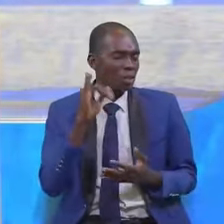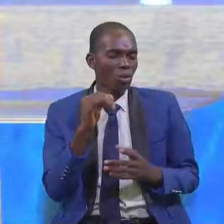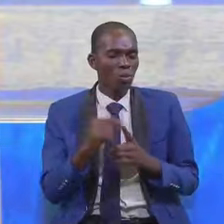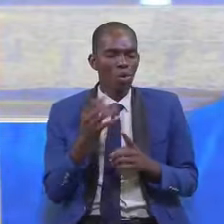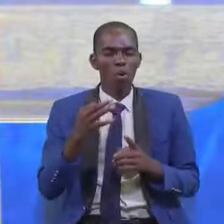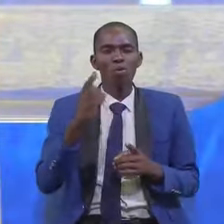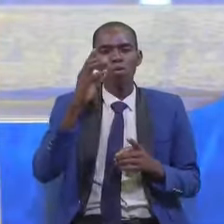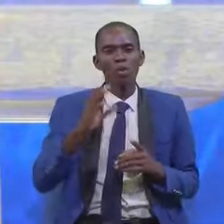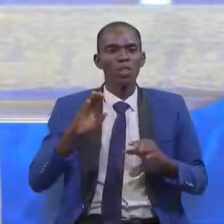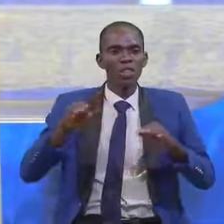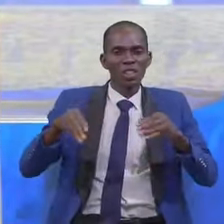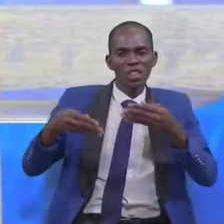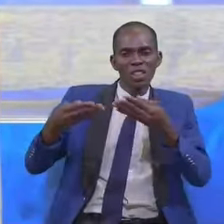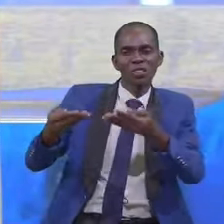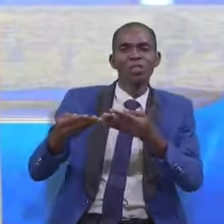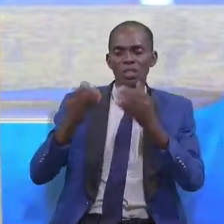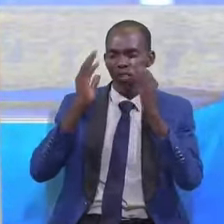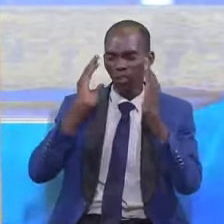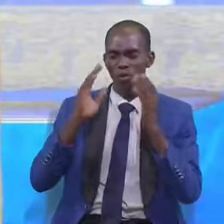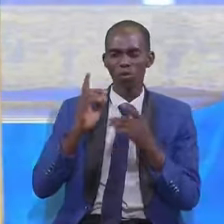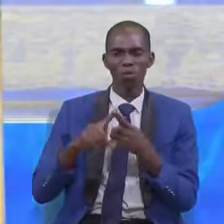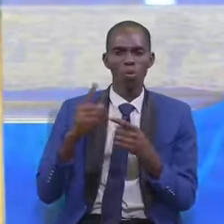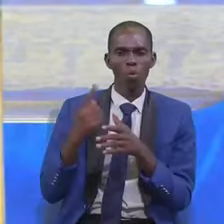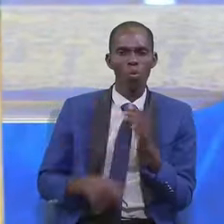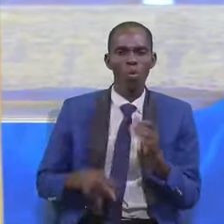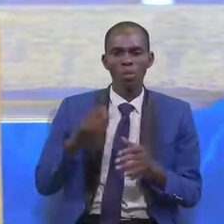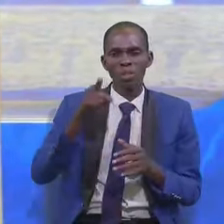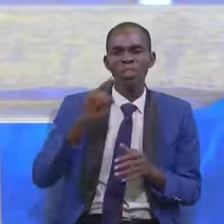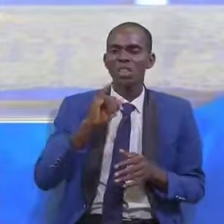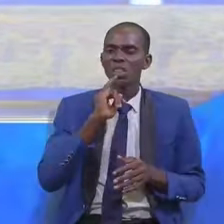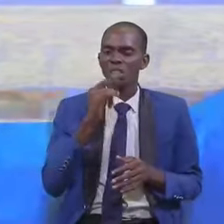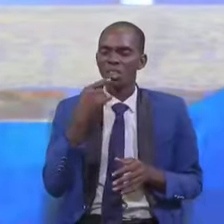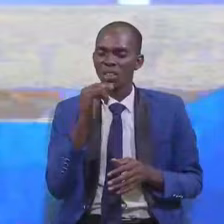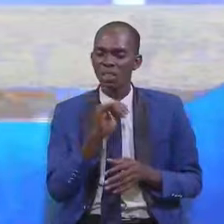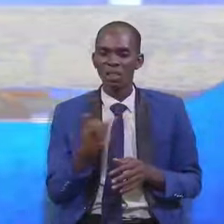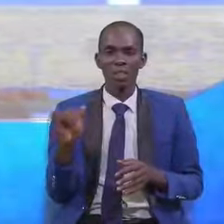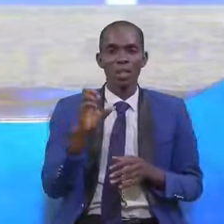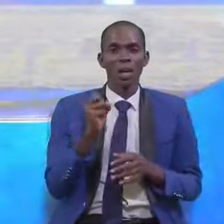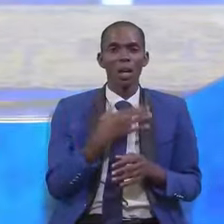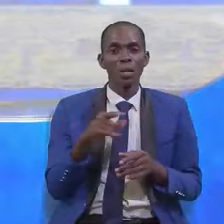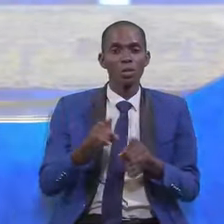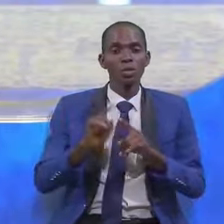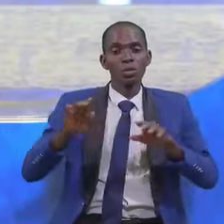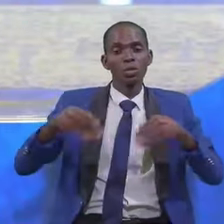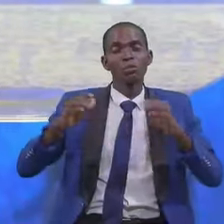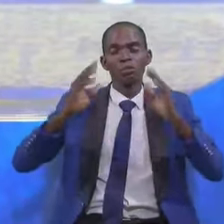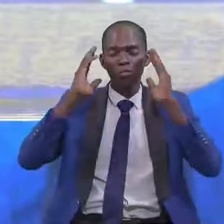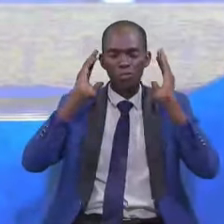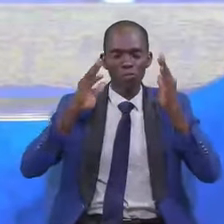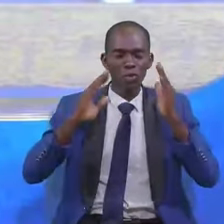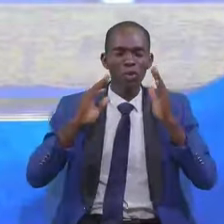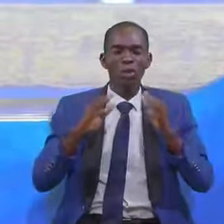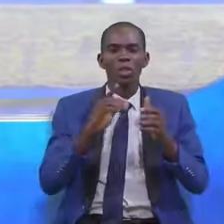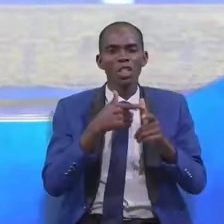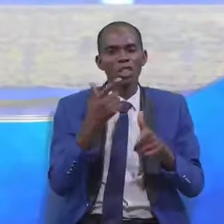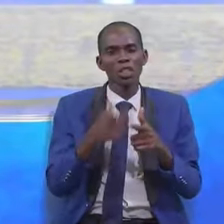Vous prêtez l'oreille à ce qu'il dit. Comme vous prêtez l'oreille à ce qu'il dit, lorsque nous disons que tenez-vous pour la prière, vous allez prêter oreille à